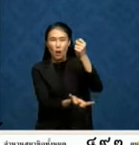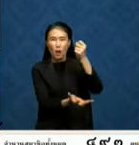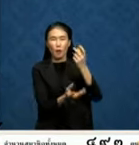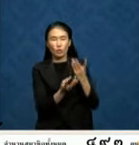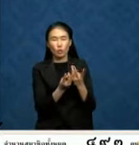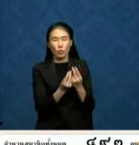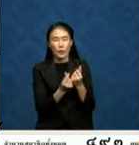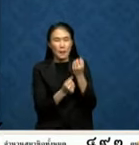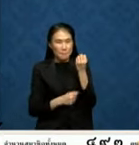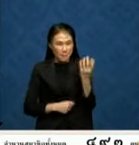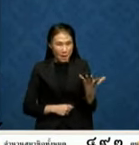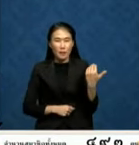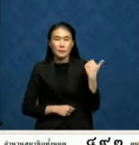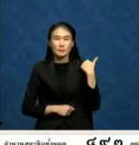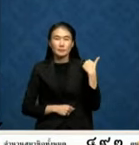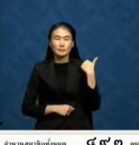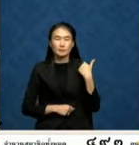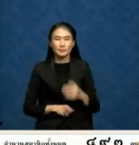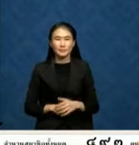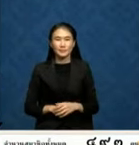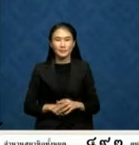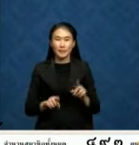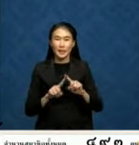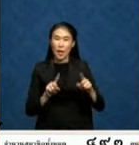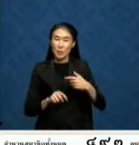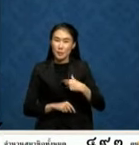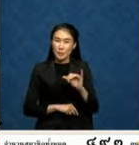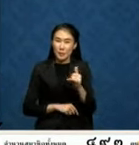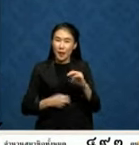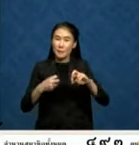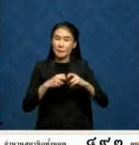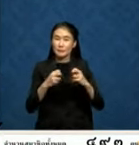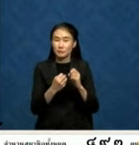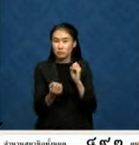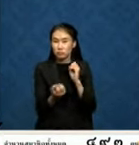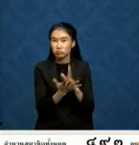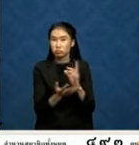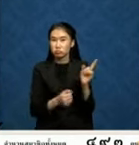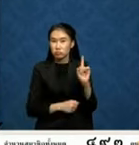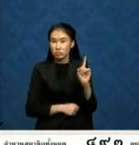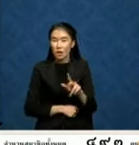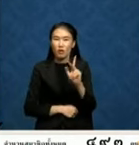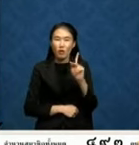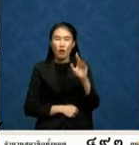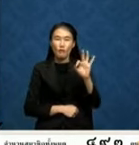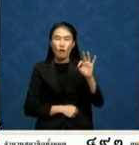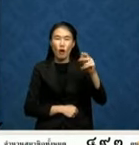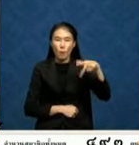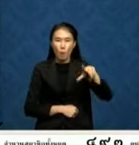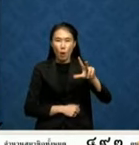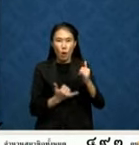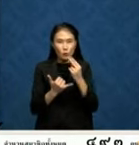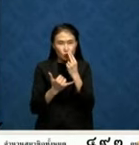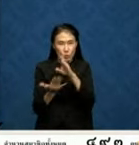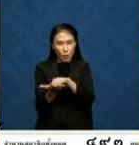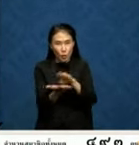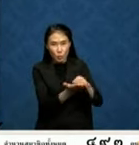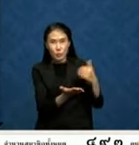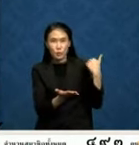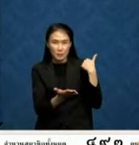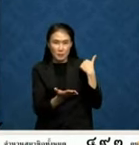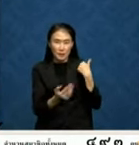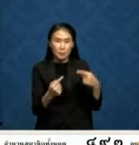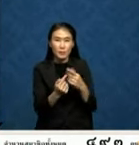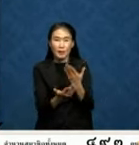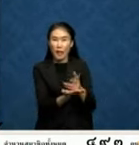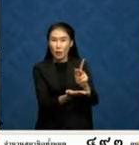ขที่ค่อนข้างสูงนะครับแล้วก็อาจจะมีผลกระทบต่อเรื่องของสถานะของกฟผ.ในเรื่องของเครดิตเรตติ้งแล้วก็อัตราในการ